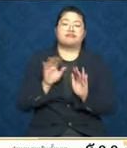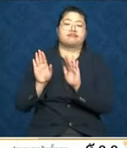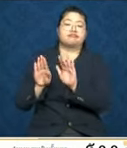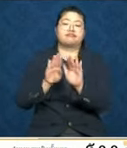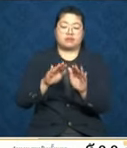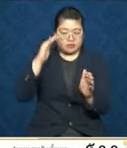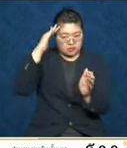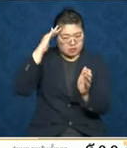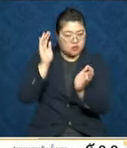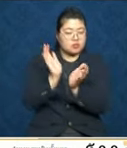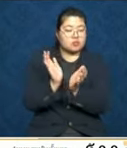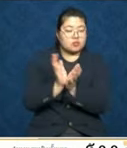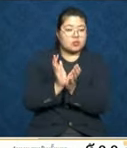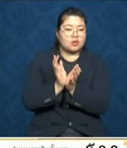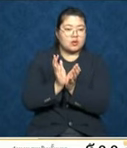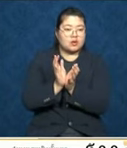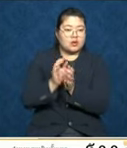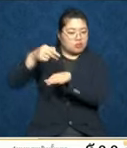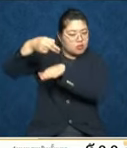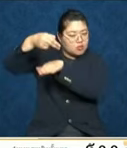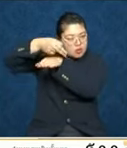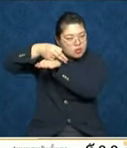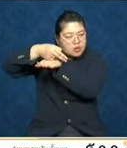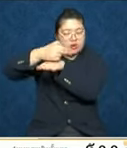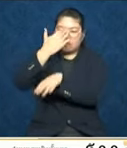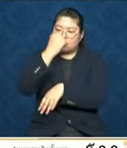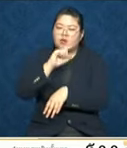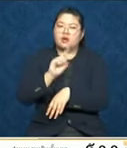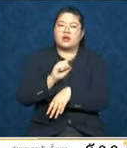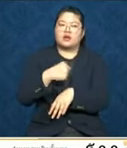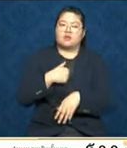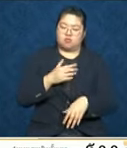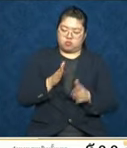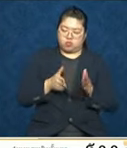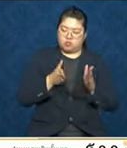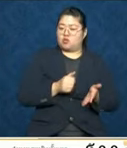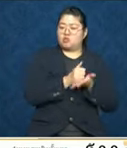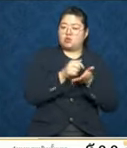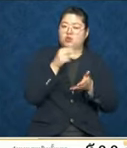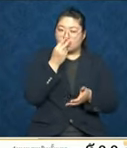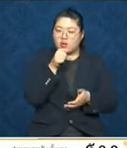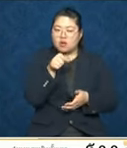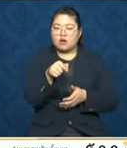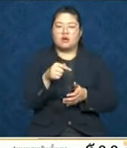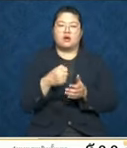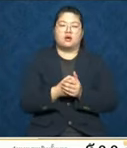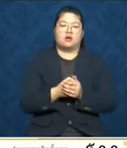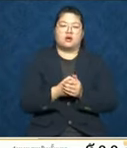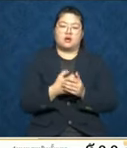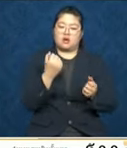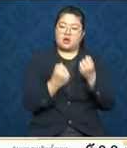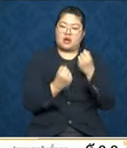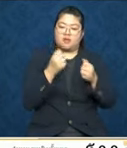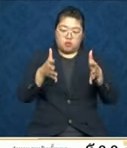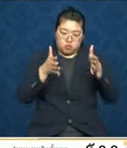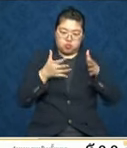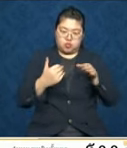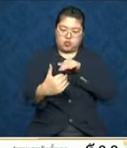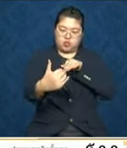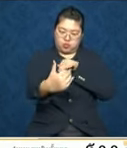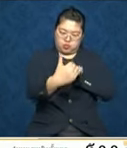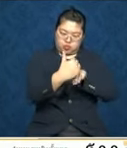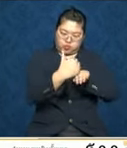รวจจราจรนะครับอาจจะมาติดกล้องที่จุดนี้ก็ได้นะครับเพราะผมเคยให้ผู้ช่วยมายืนจุดนี้วันหนึ่งมีเป็น10รายนะครับที่เขาย้อนเลนกลับมารถบรรทุกนะรถเ